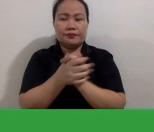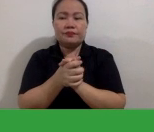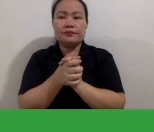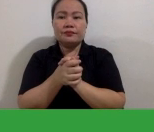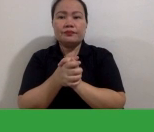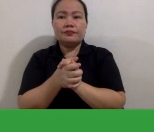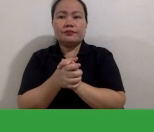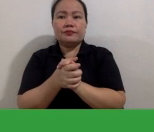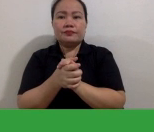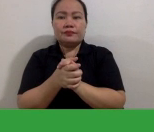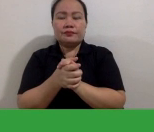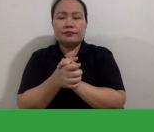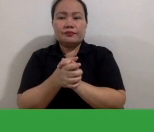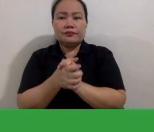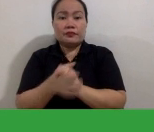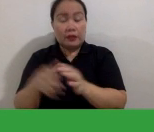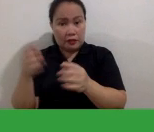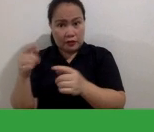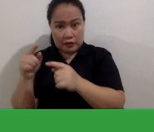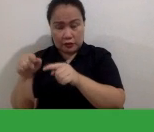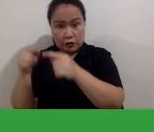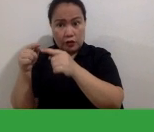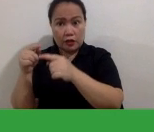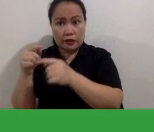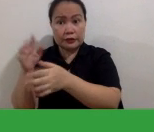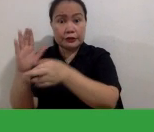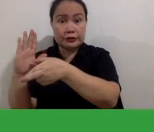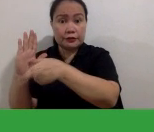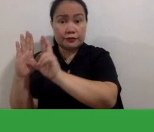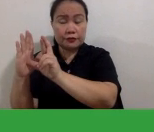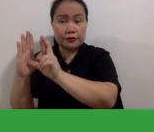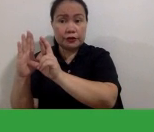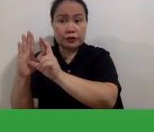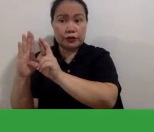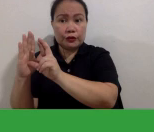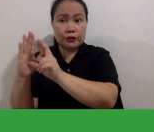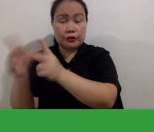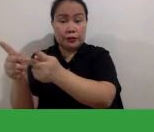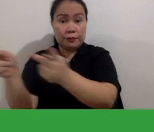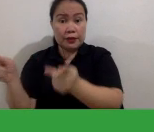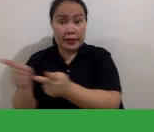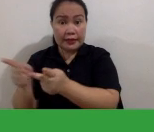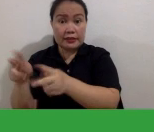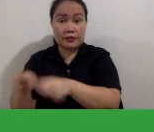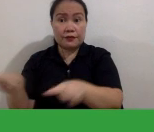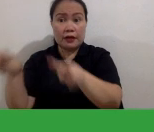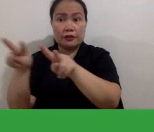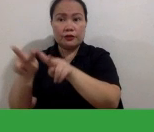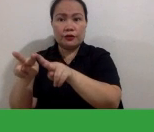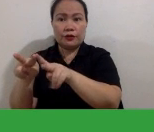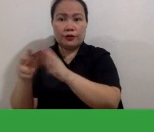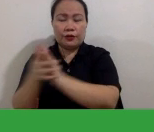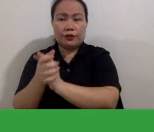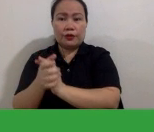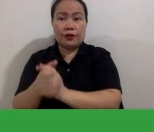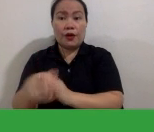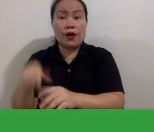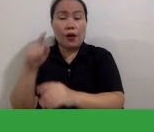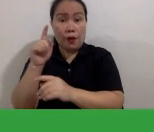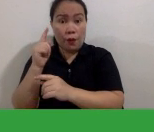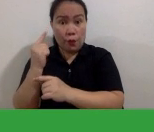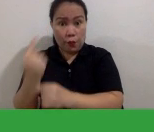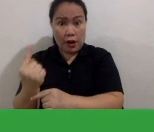punta tayo sa mga place value na nila. So, kapag sa whole numbers, dito papasok yung